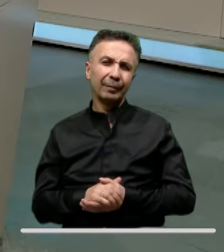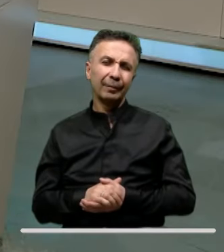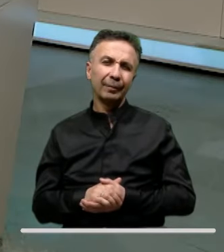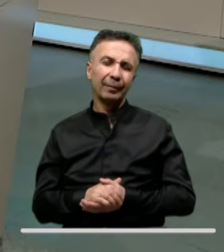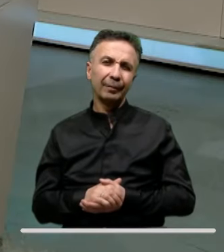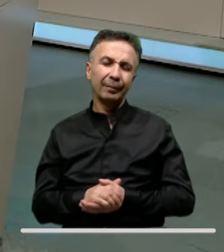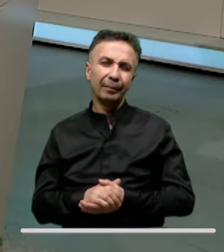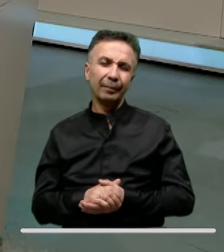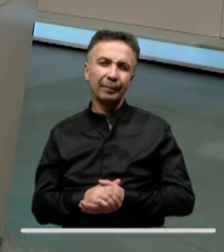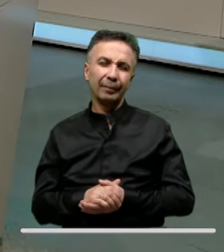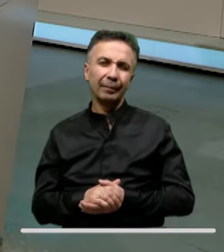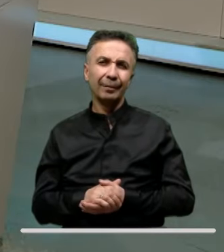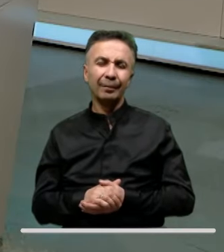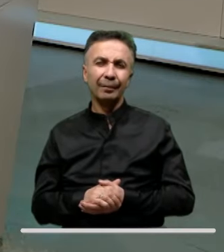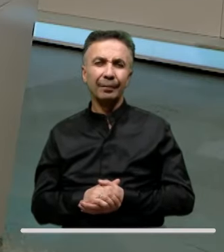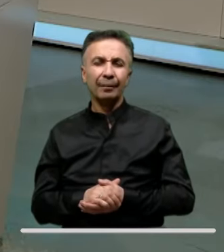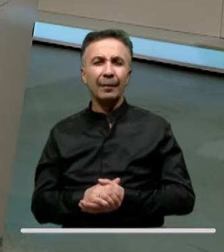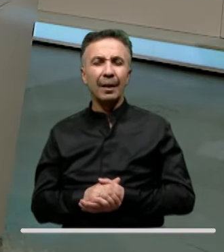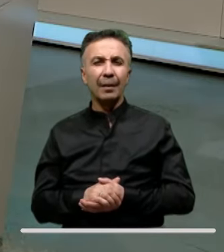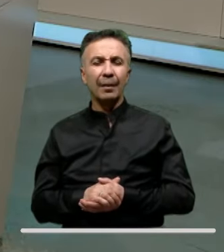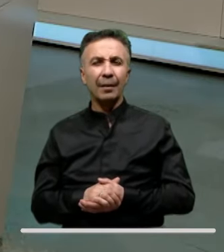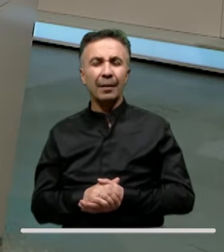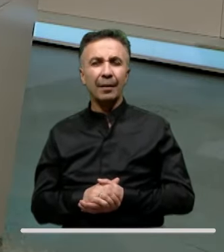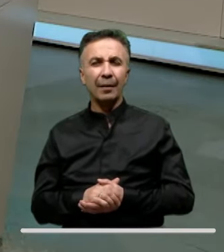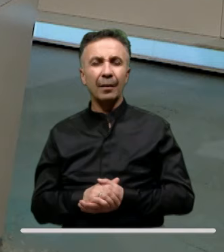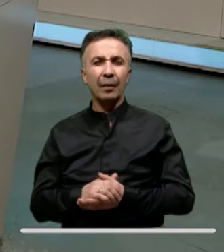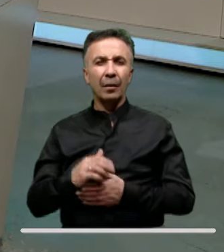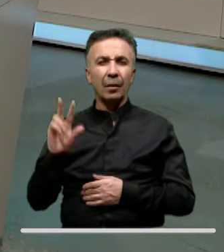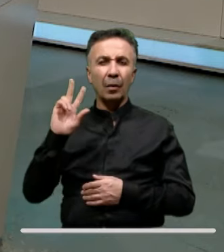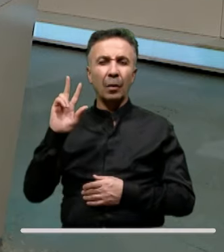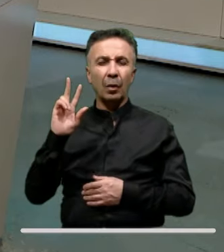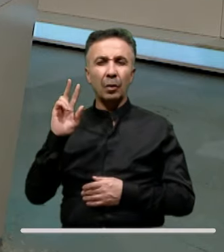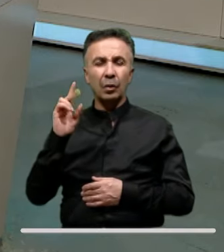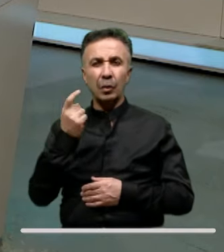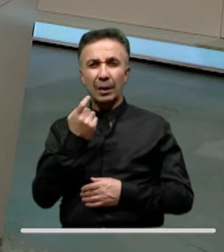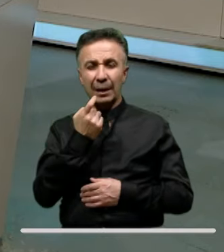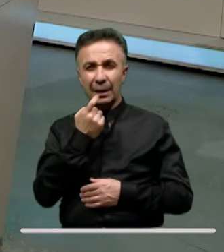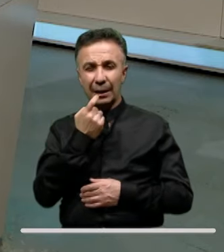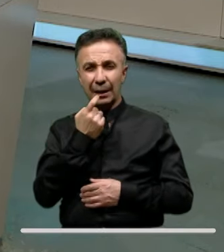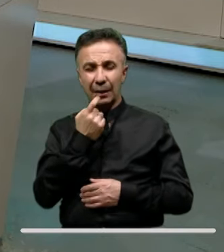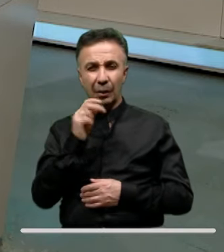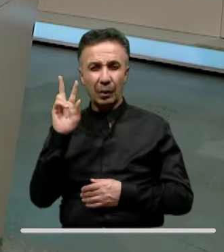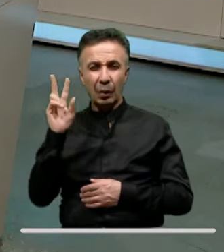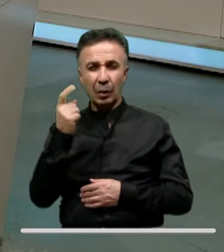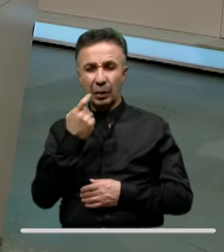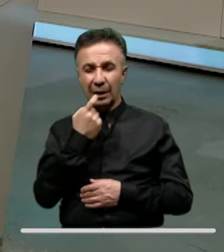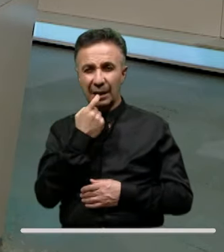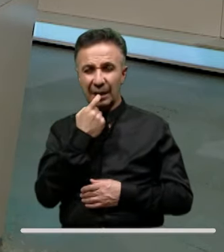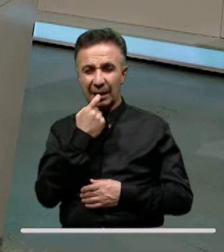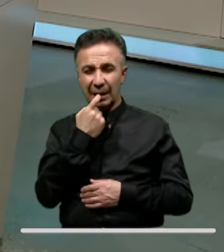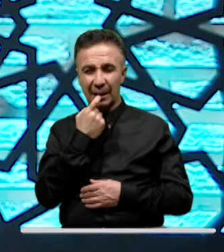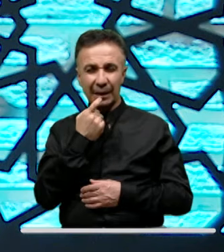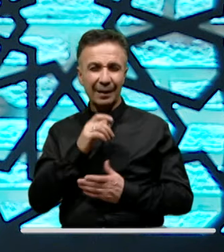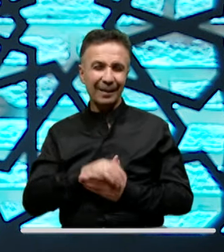İnşallah. Hocam benim size sorum 30 senelik bir şey 30 senelik